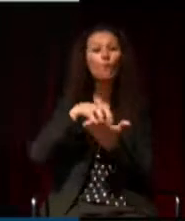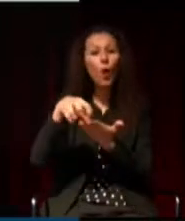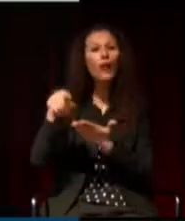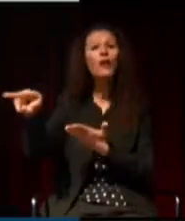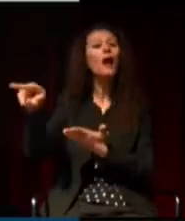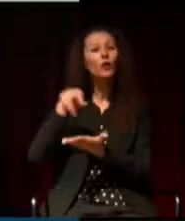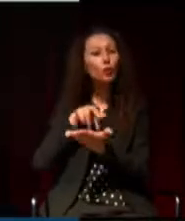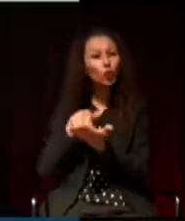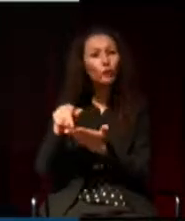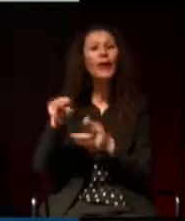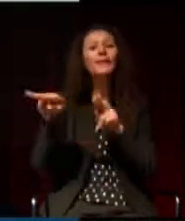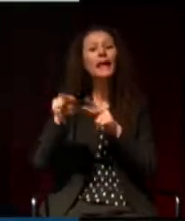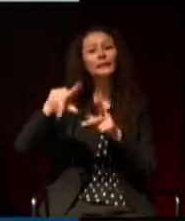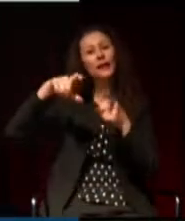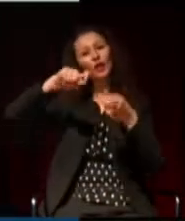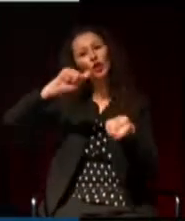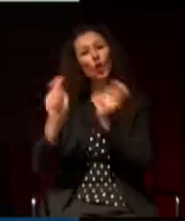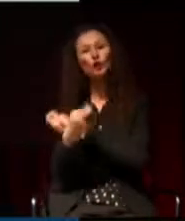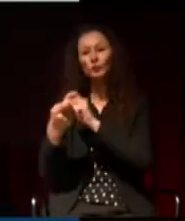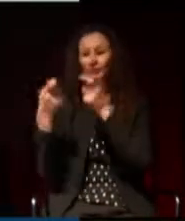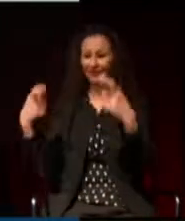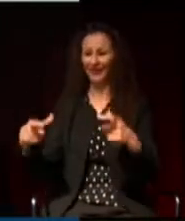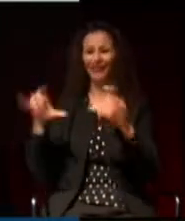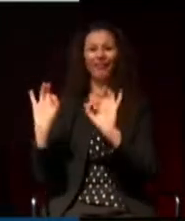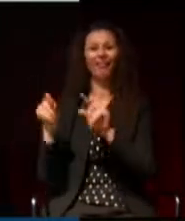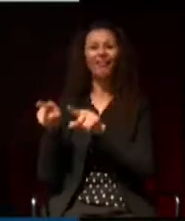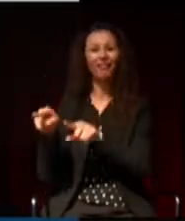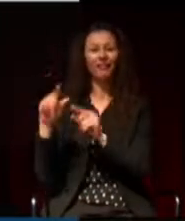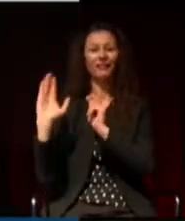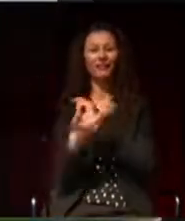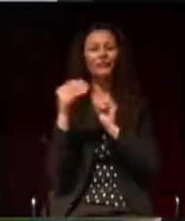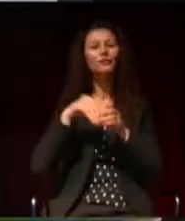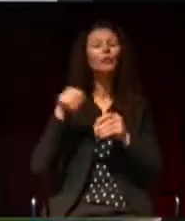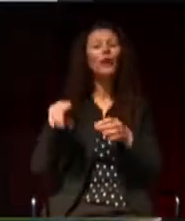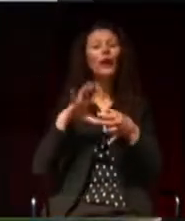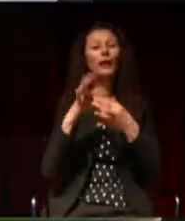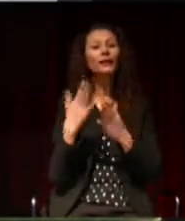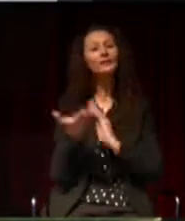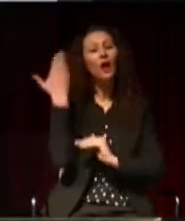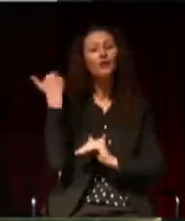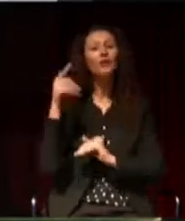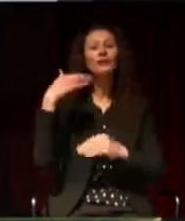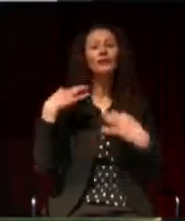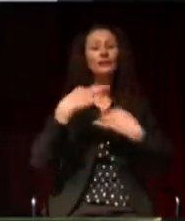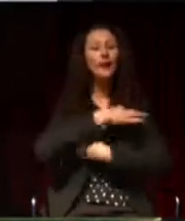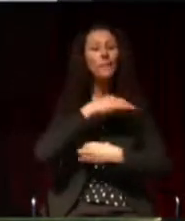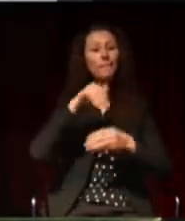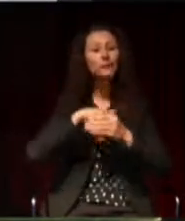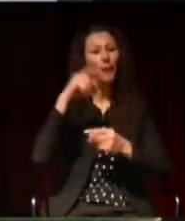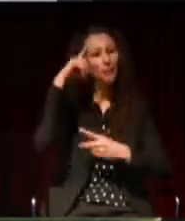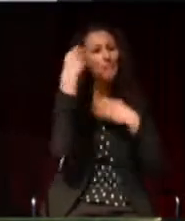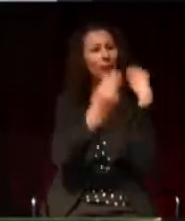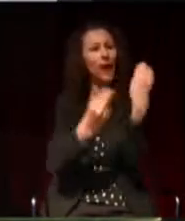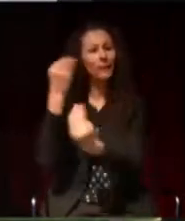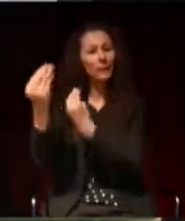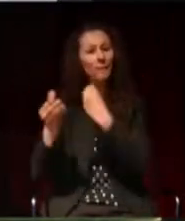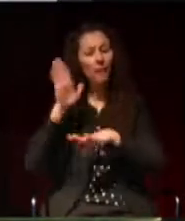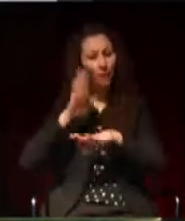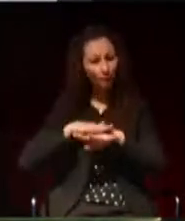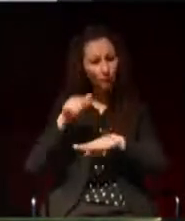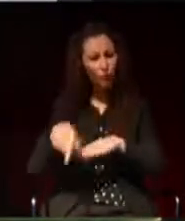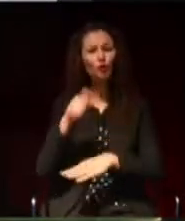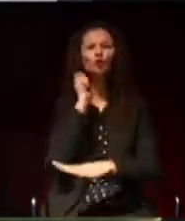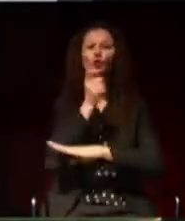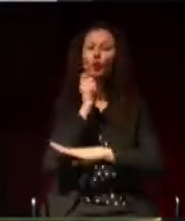bölgelerde yürüttüğümüz kentsel dönüşüm çalışmaları. Bunlarla ilgili daha öncesinde Sayın Meclisimize bilgilendirmeler